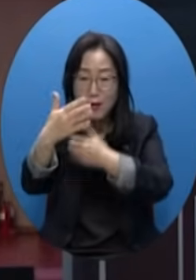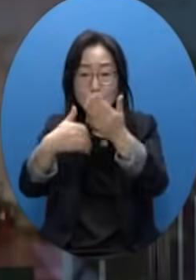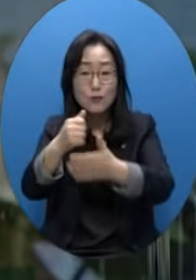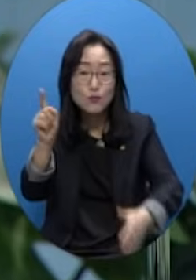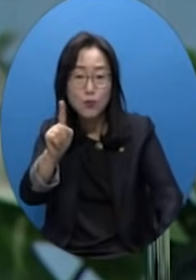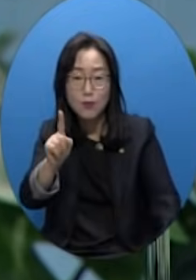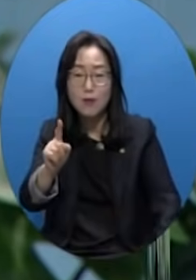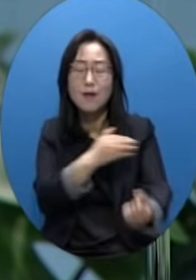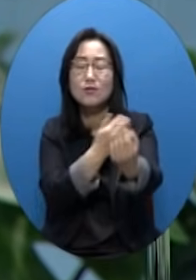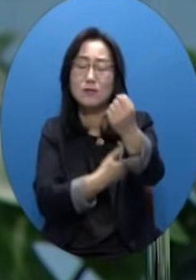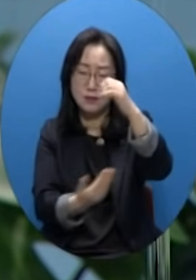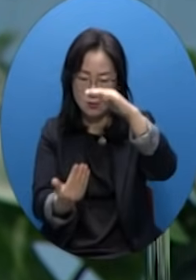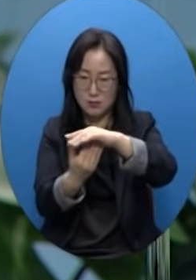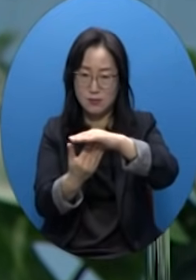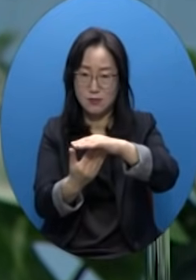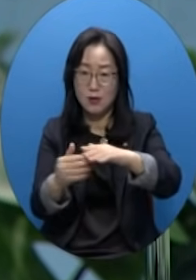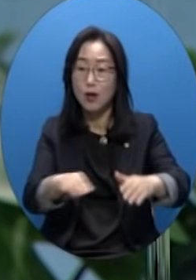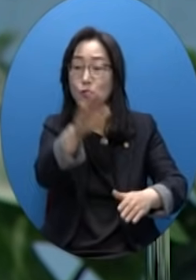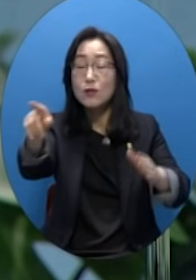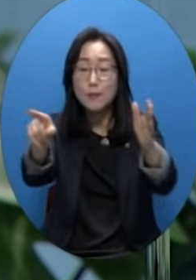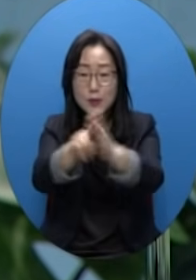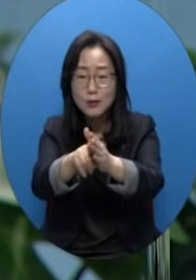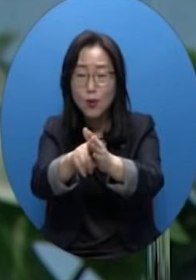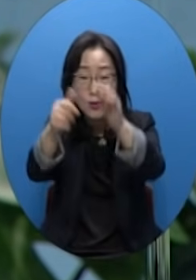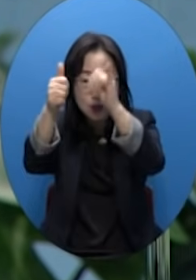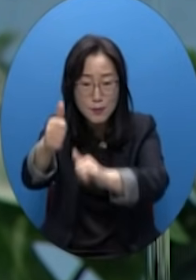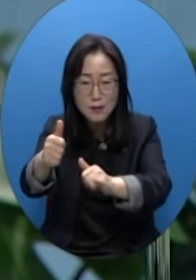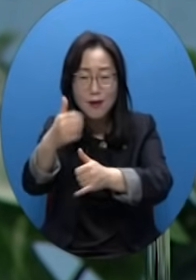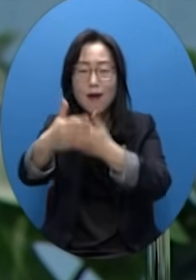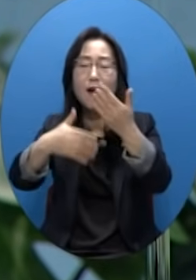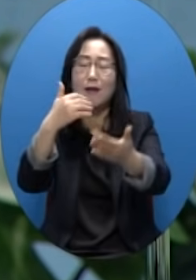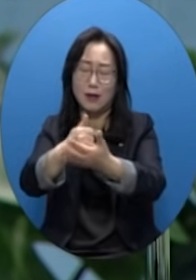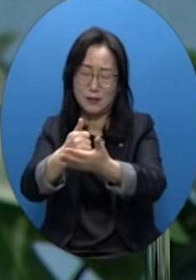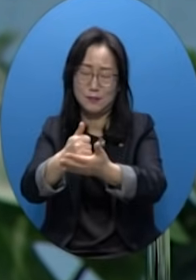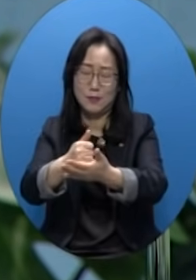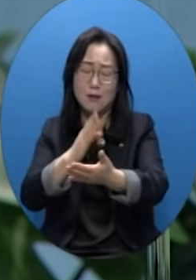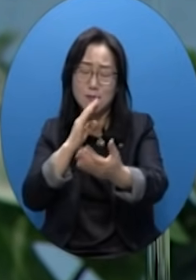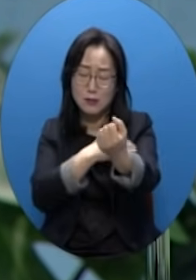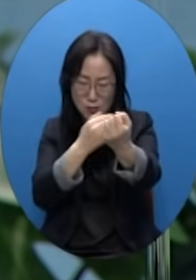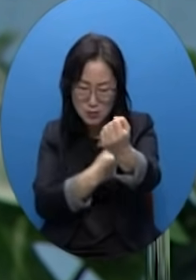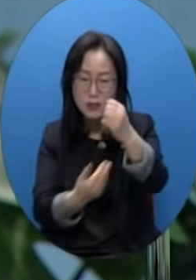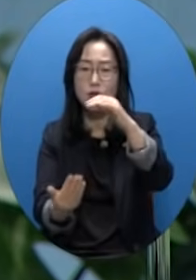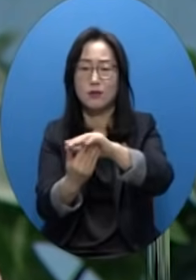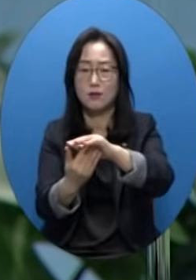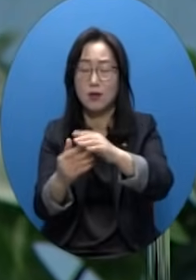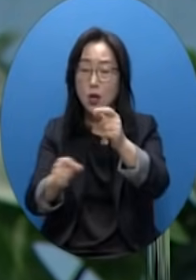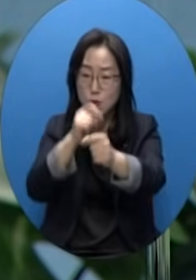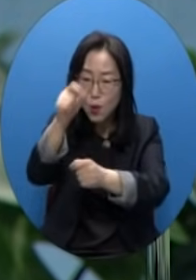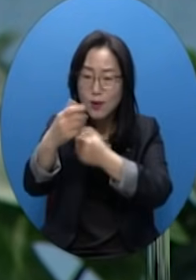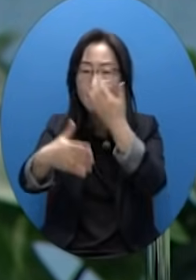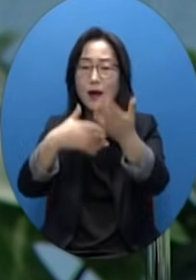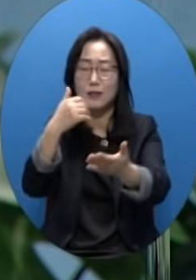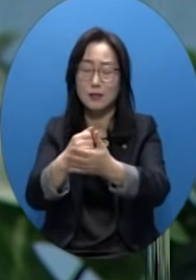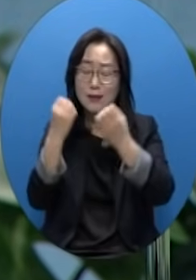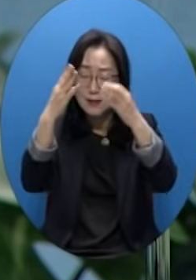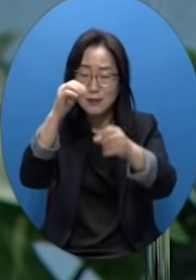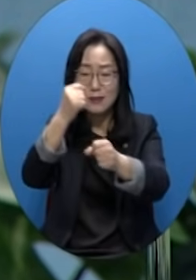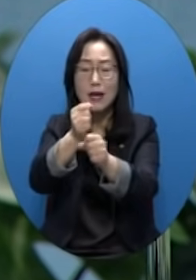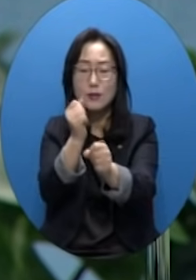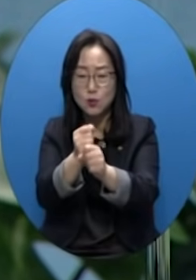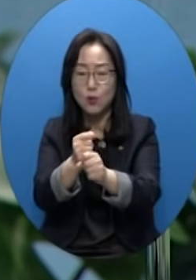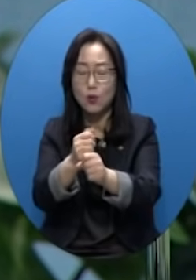하람이 얻습니다 우리가 믿고 성경을 하나님이 바로 전지전능하신 하람이 있습니다 영원하신 하나님 창조적